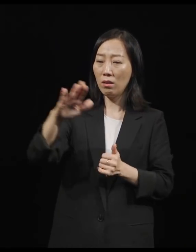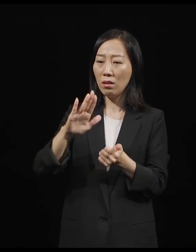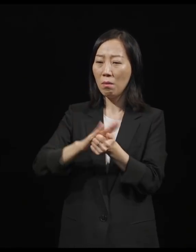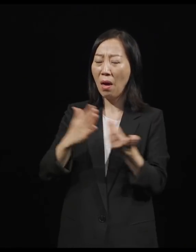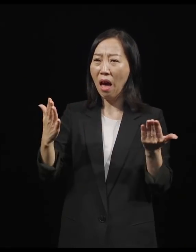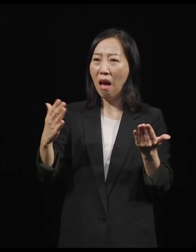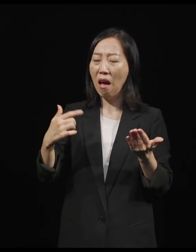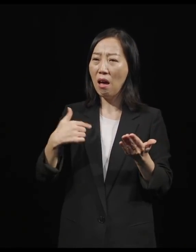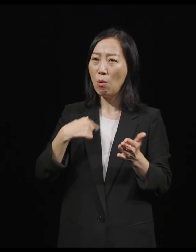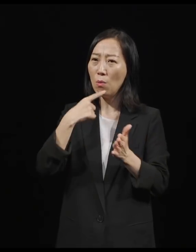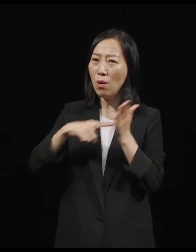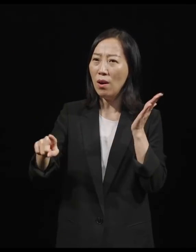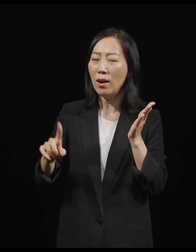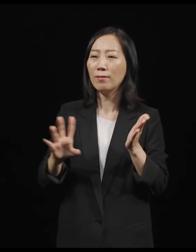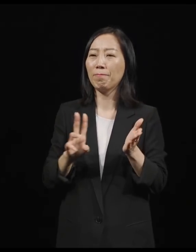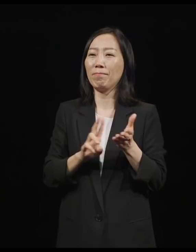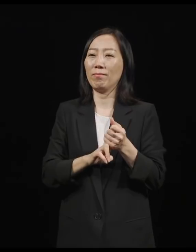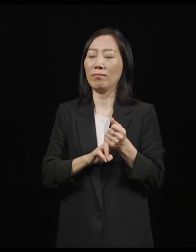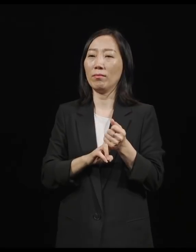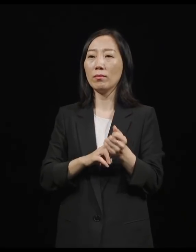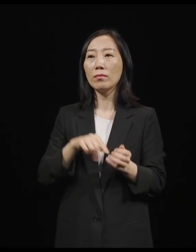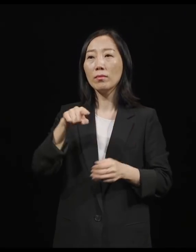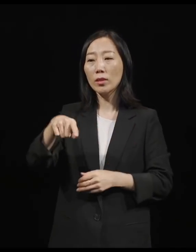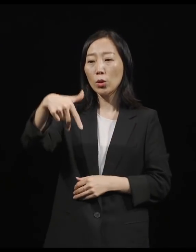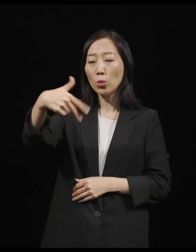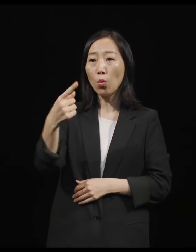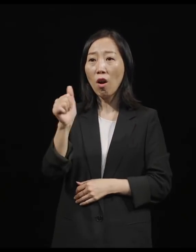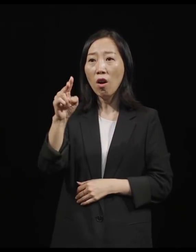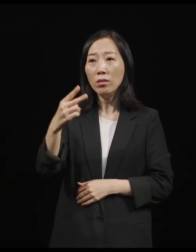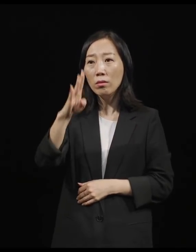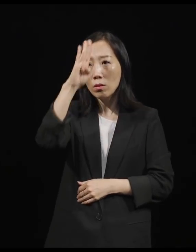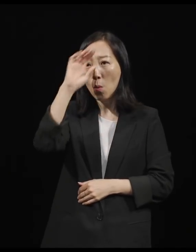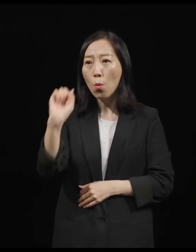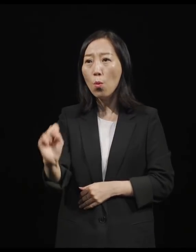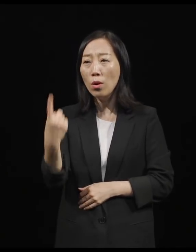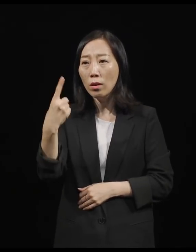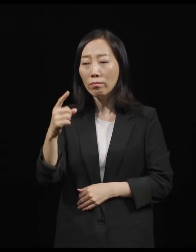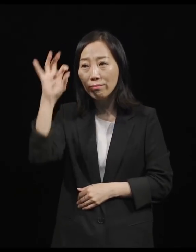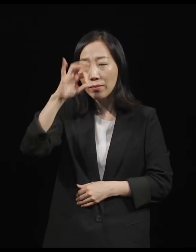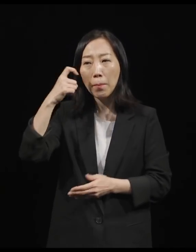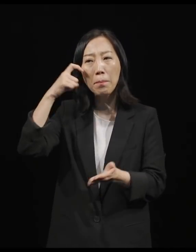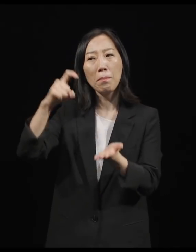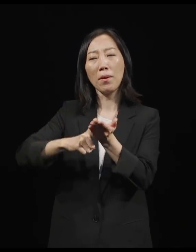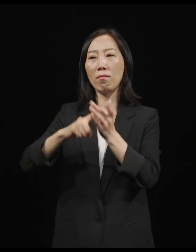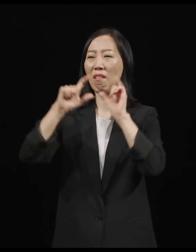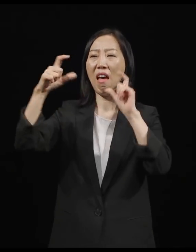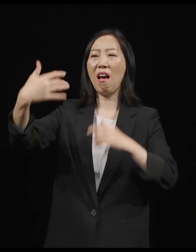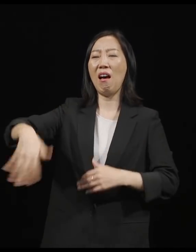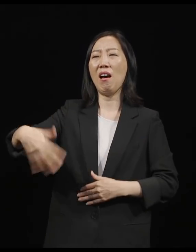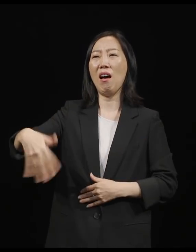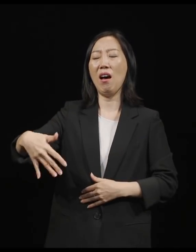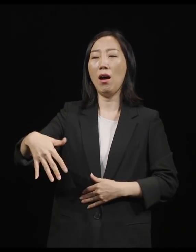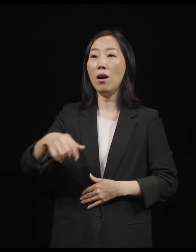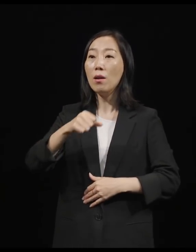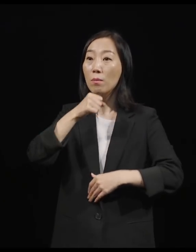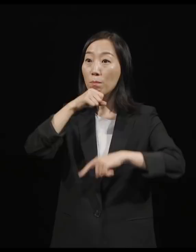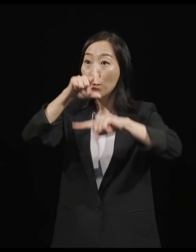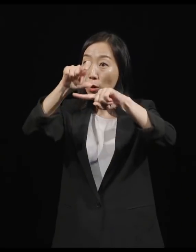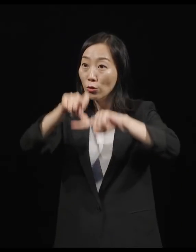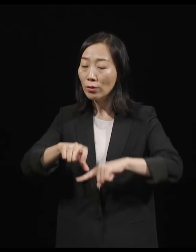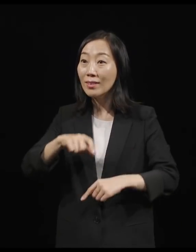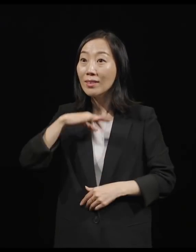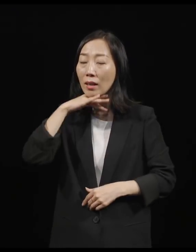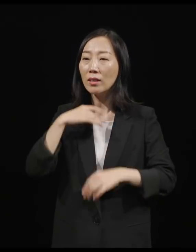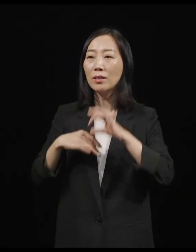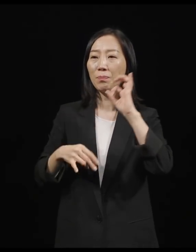없는 거죠. 조현병에 대한 원인은 아직 명백히 밝혀지진 않았어요. 다만 통계적으로